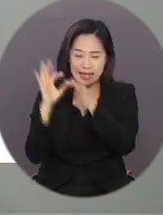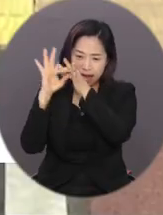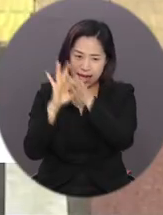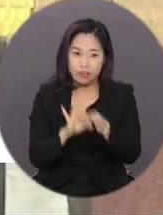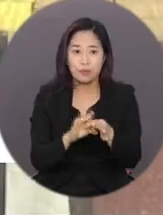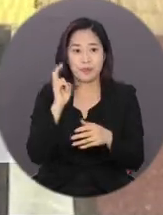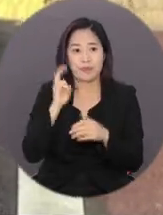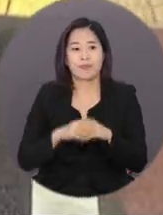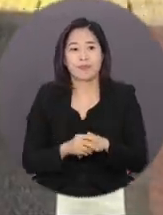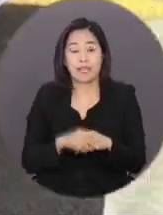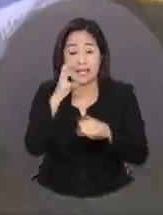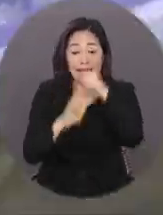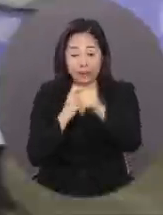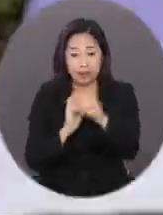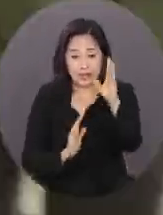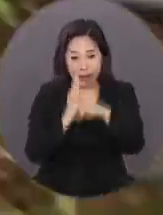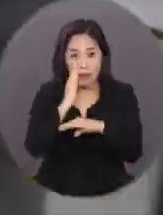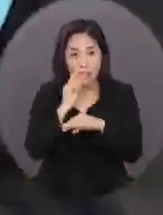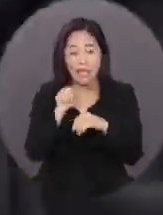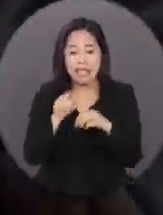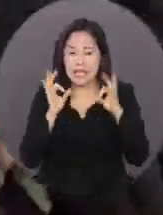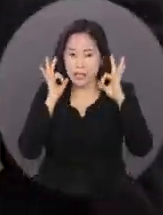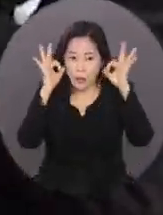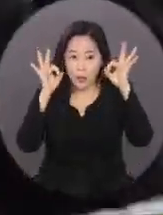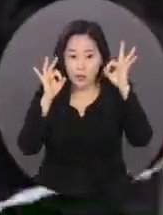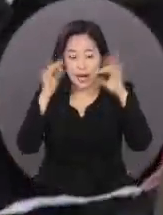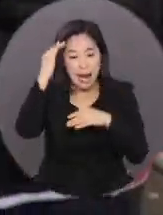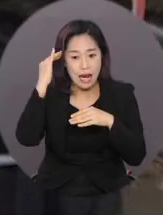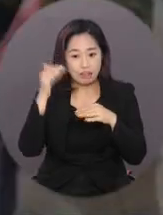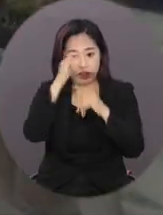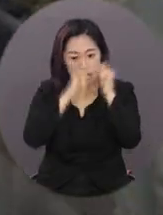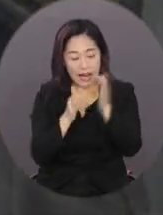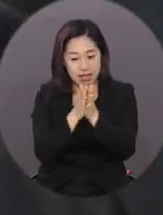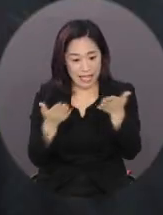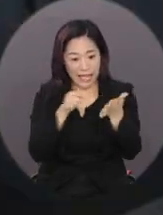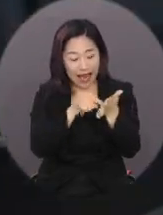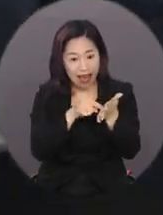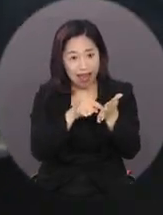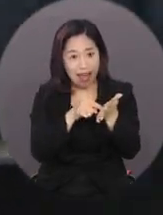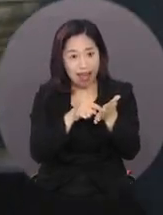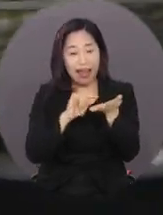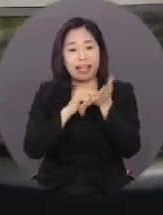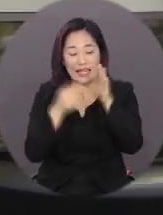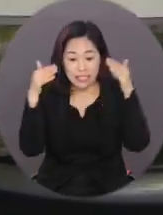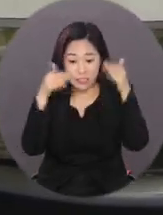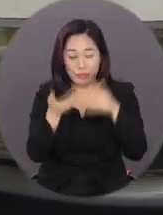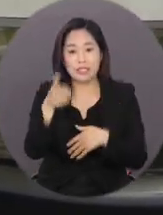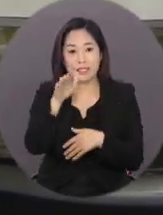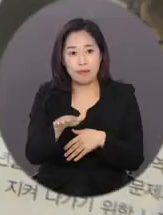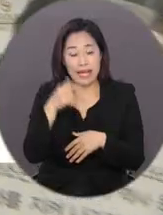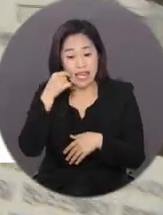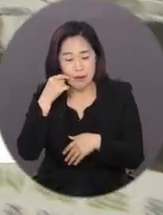나이다로. 30년 넘게 이어져온 이들의 노력은 한국 교과서에 실릴 만큼 조명되고 있지만 일본 정부와